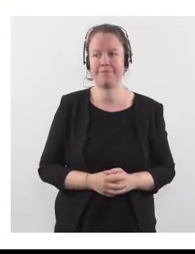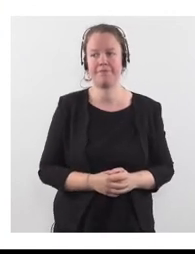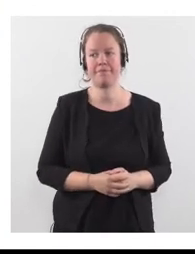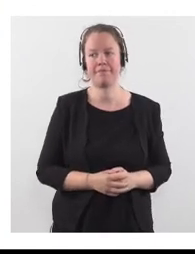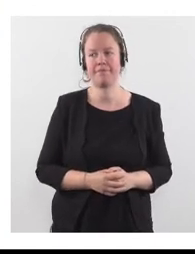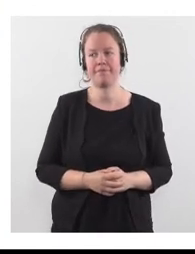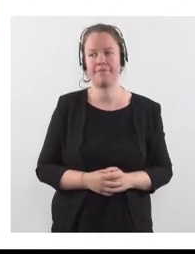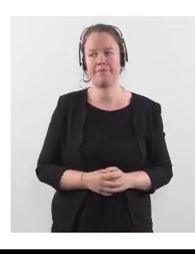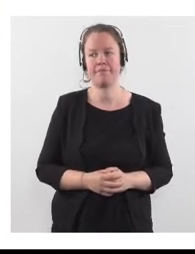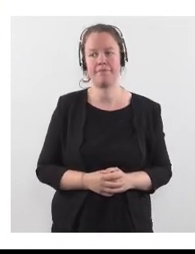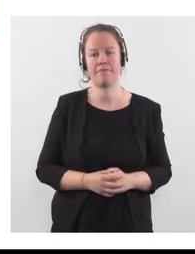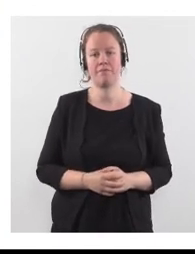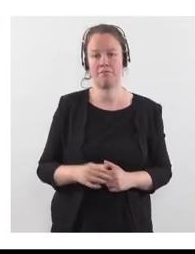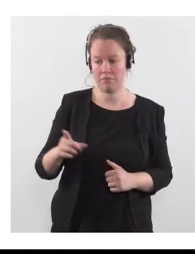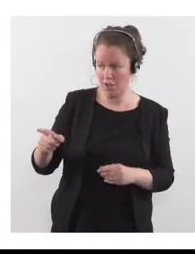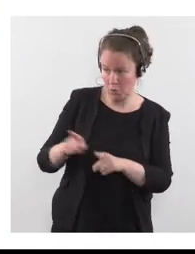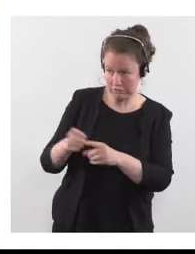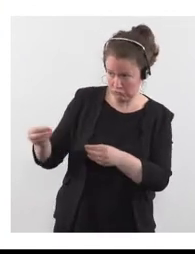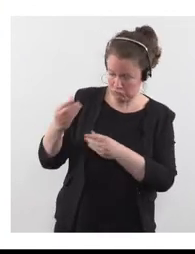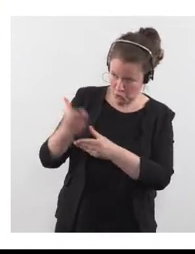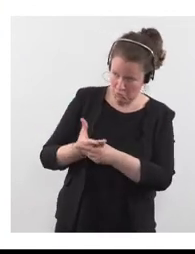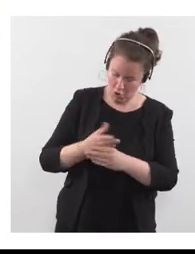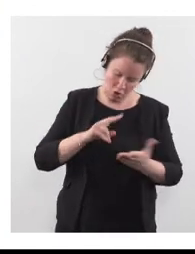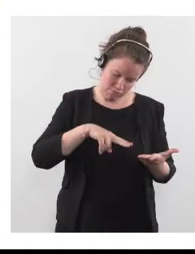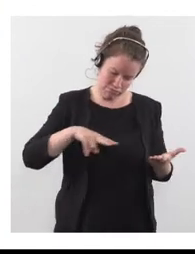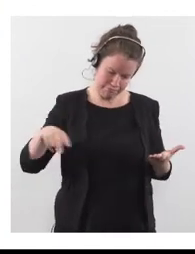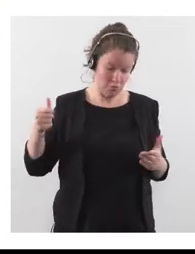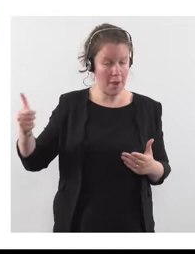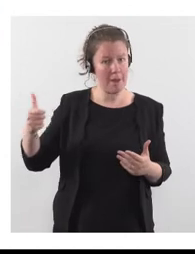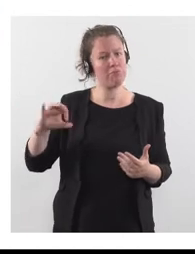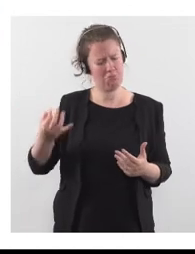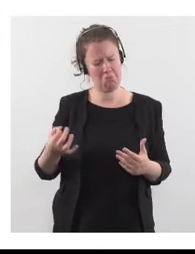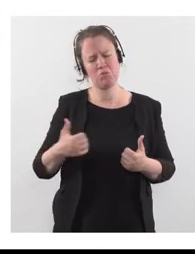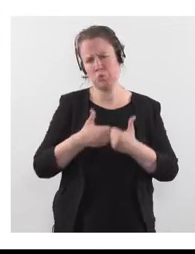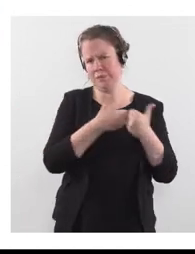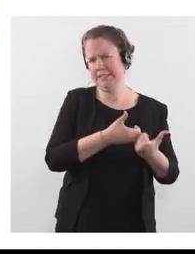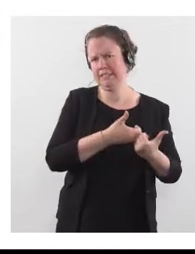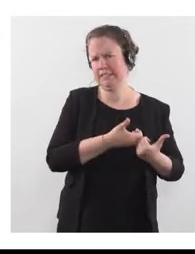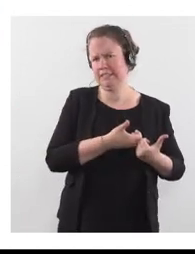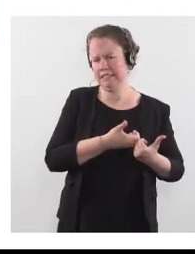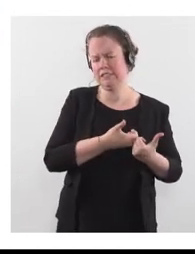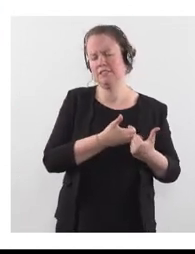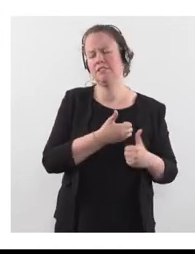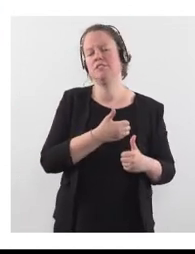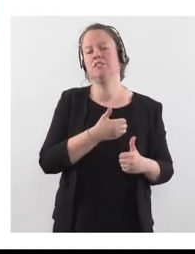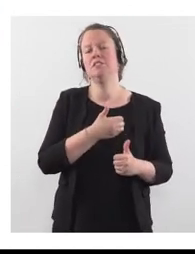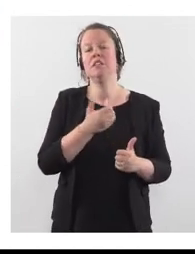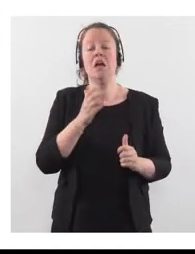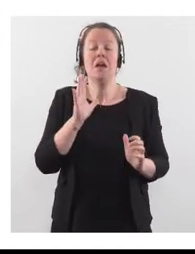également, ce qui nous était autorisé. La banque a pris cela au sérieux et pour un certain nombre de